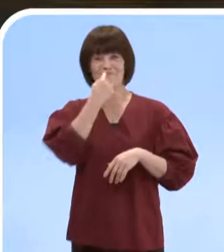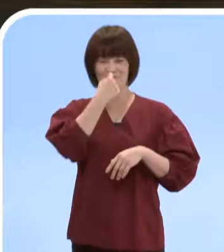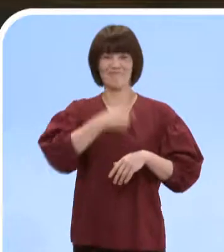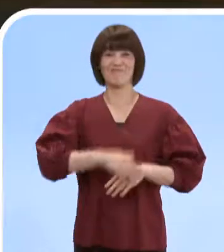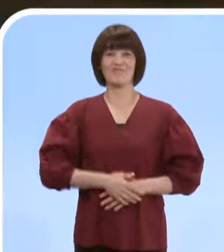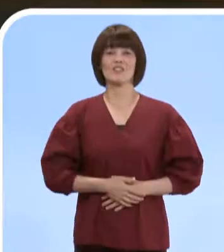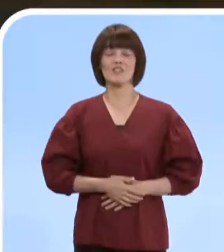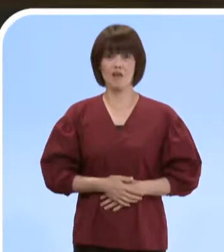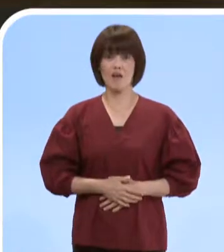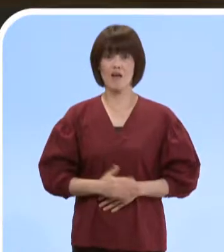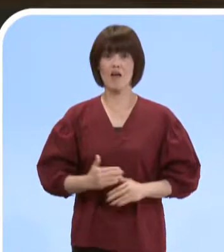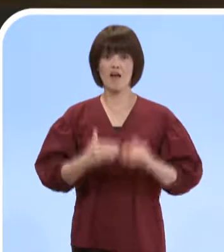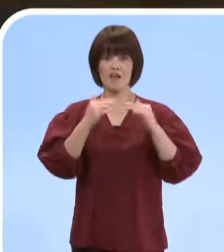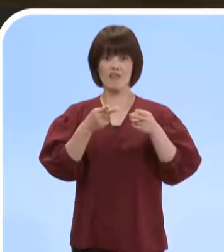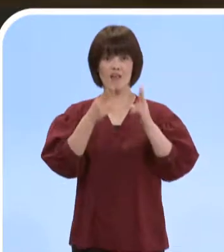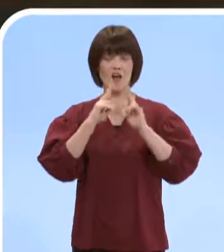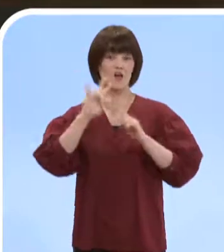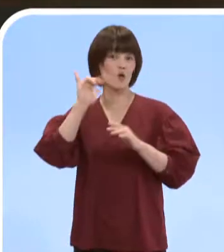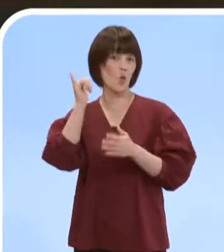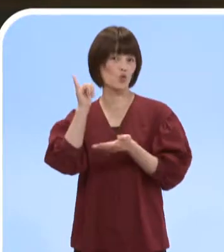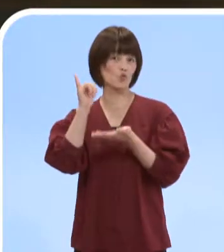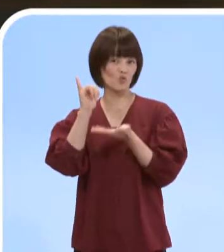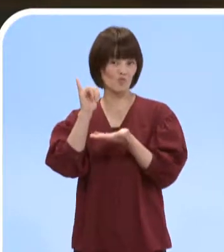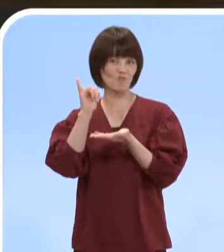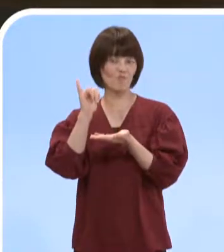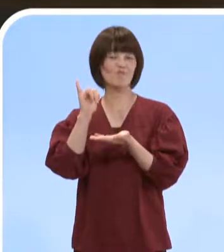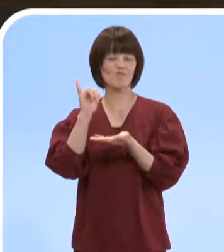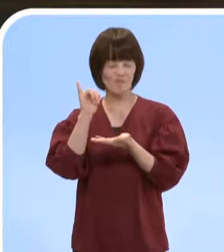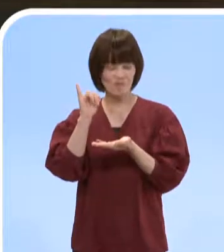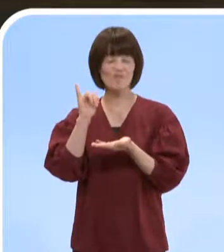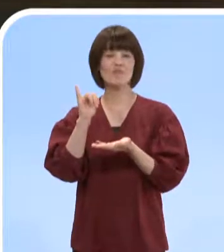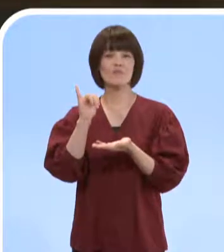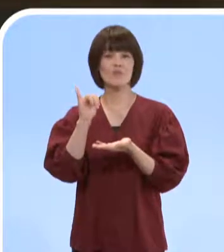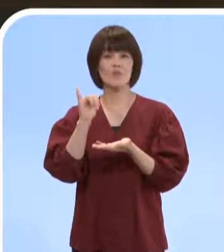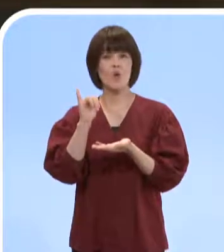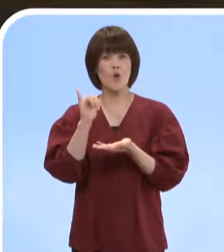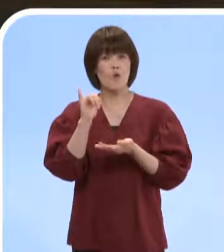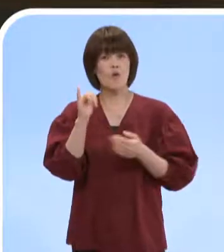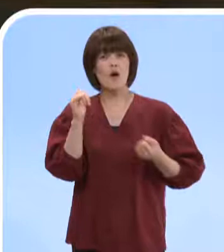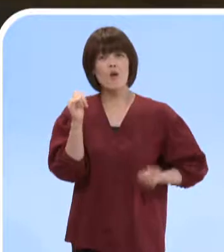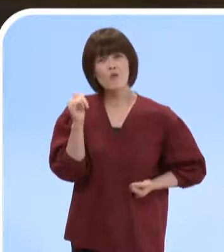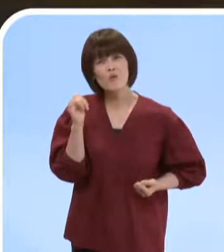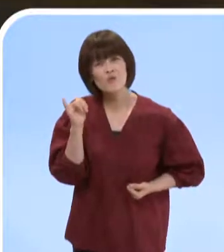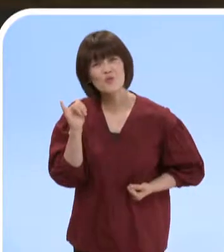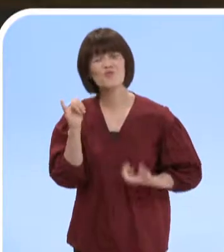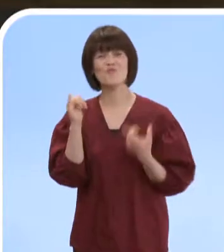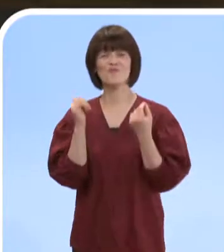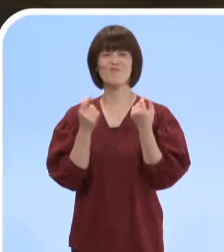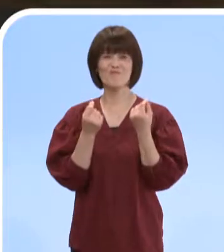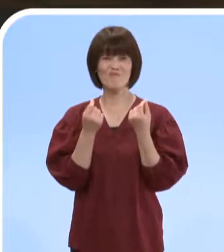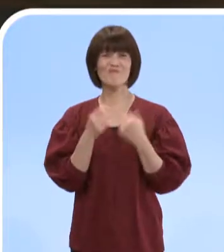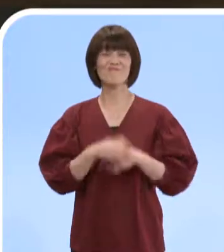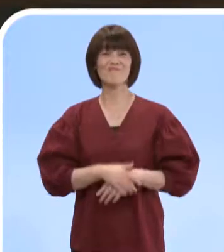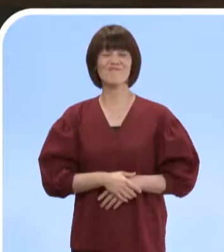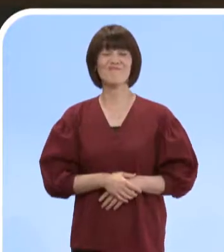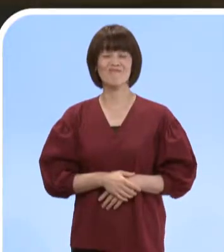かったです。高橋さんご夫妻ね、本当にね、面白い方でしたよ